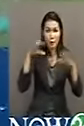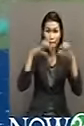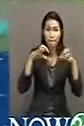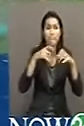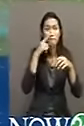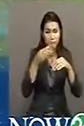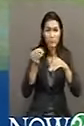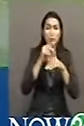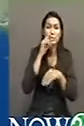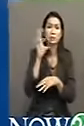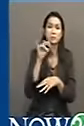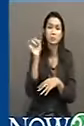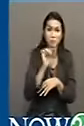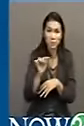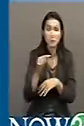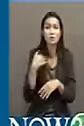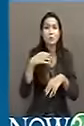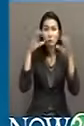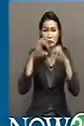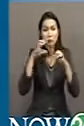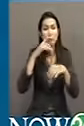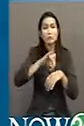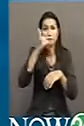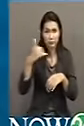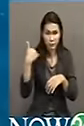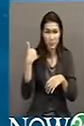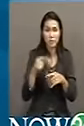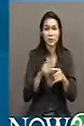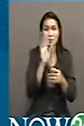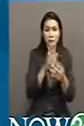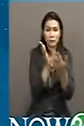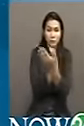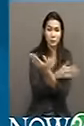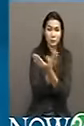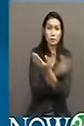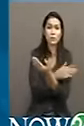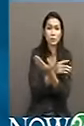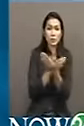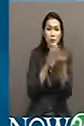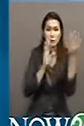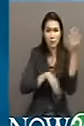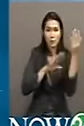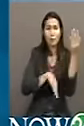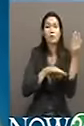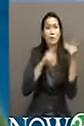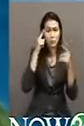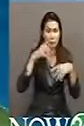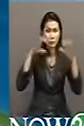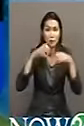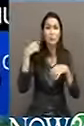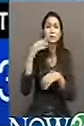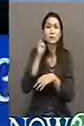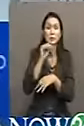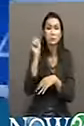คะนองร้อยละ70ของพื้นที่และมีฝนตกหนักบางแห่งส่วนภาคใต้ฝั่งตะวันออกมีเมฆเป็นส่วนมากกับมีฝนฟ้าคะนองร้อยละ40